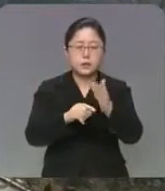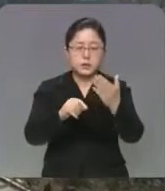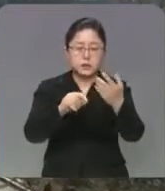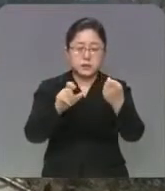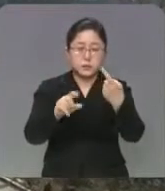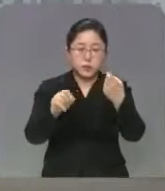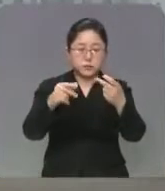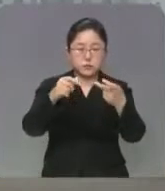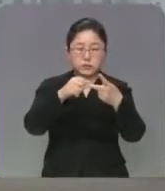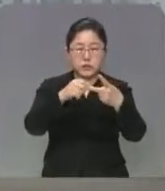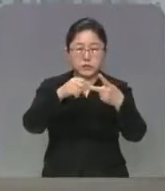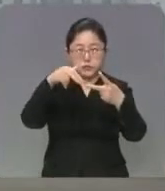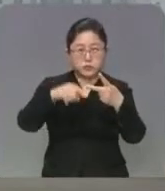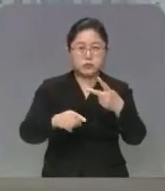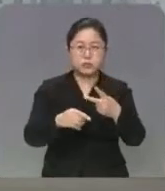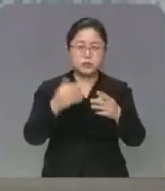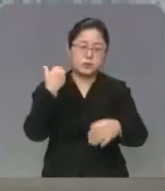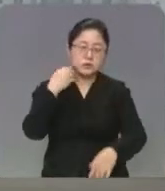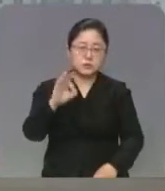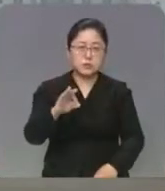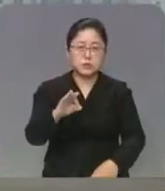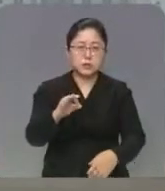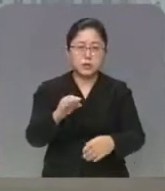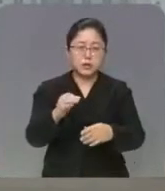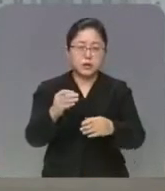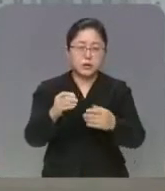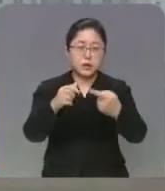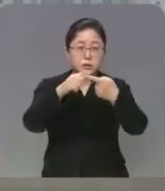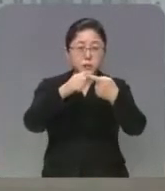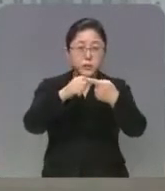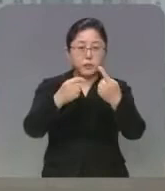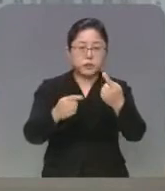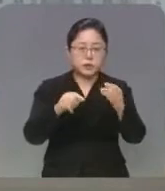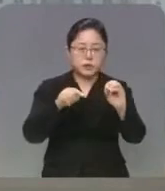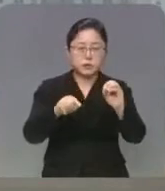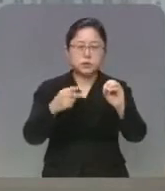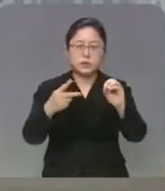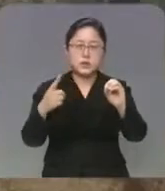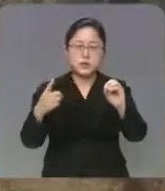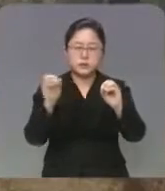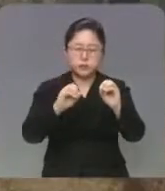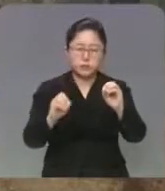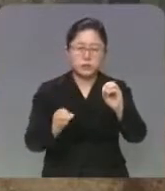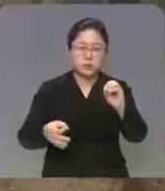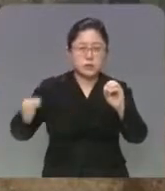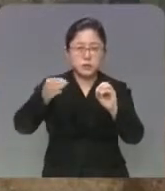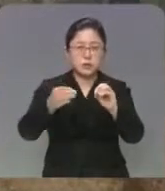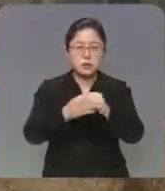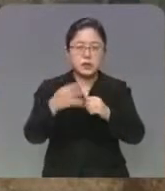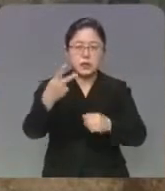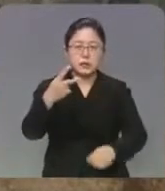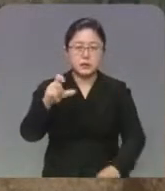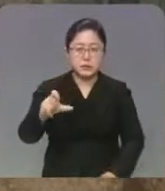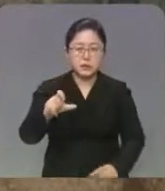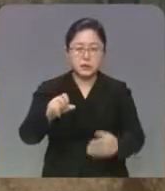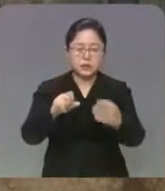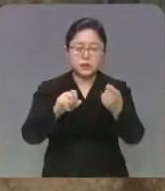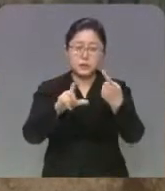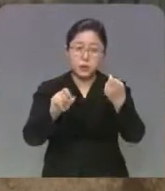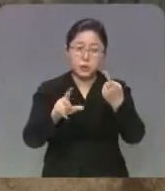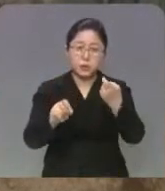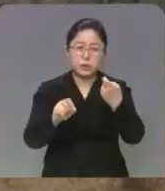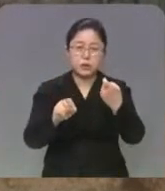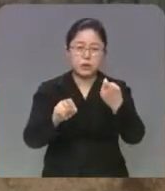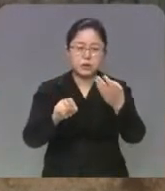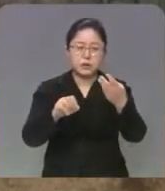주 광주 지역 아파트 전세 가격은 전주보다 0.21% 상승해 지난 2015년 11월에